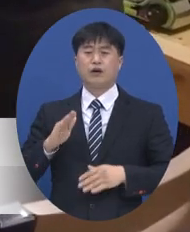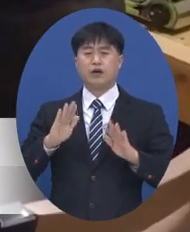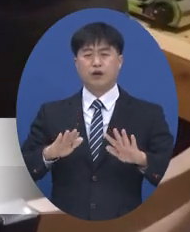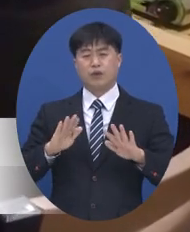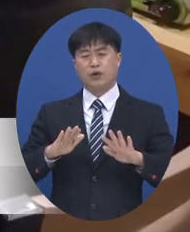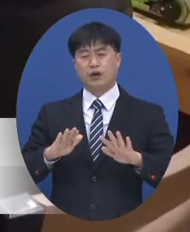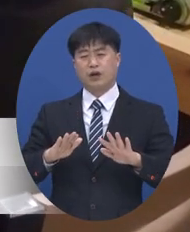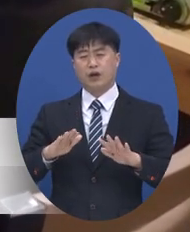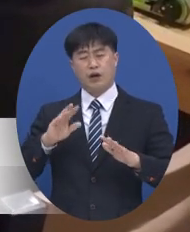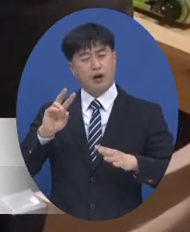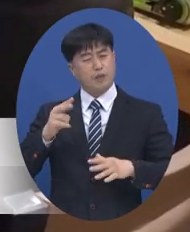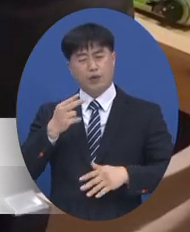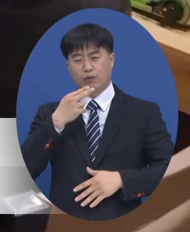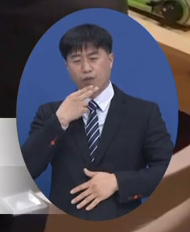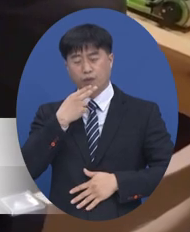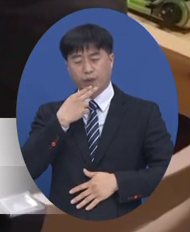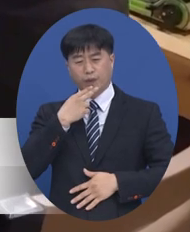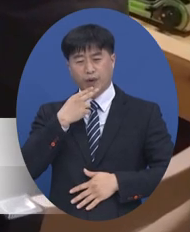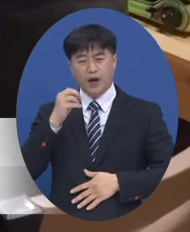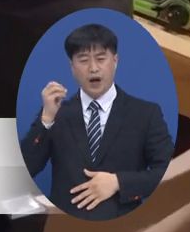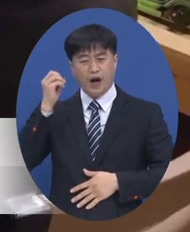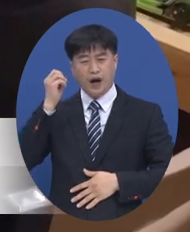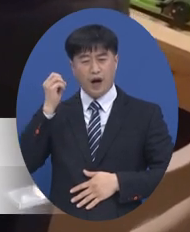거의 중국산이거든요.